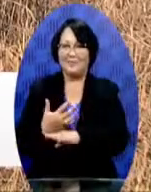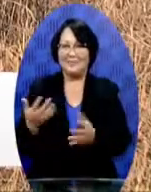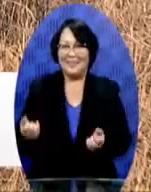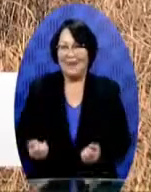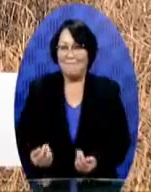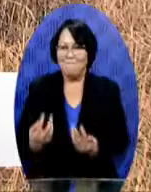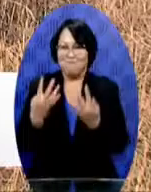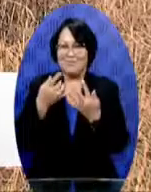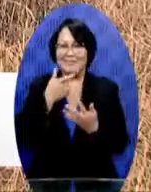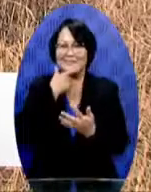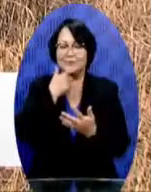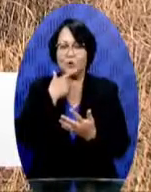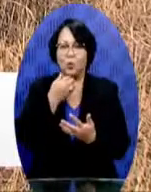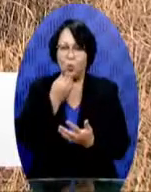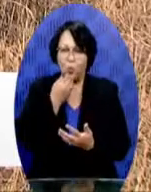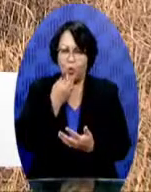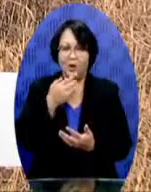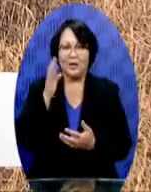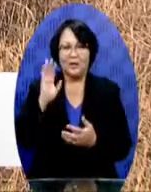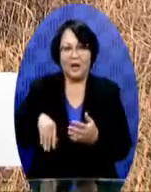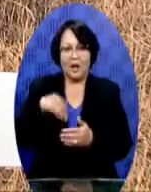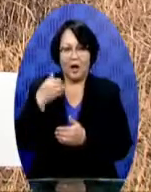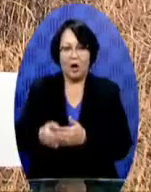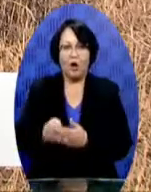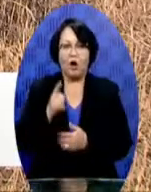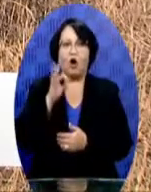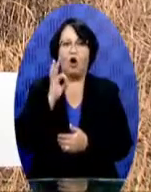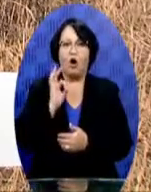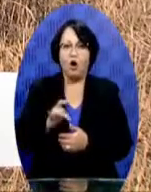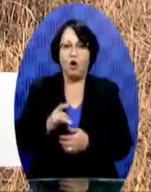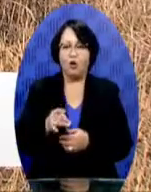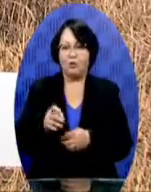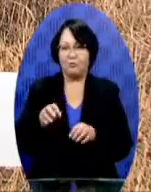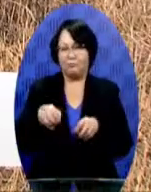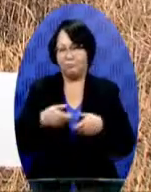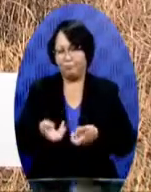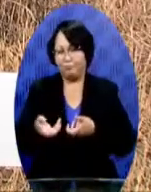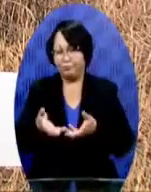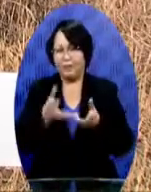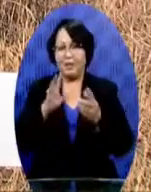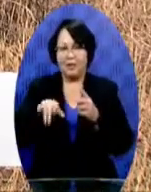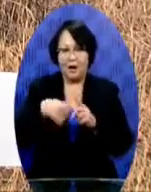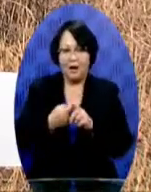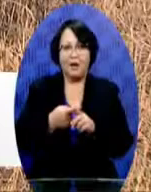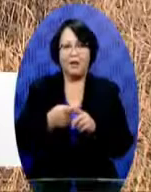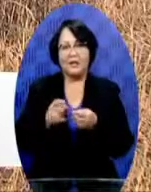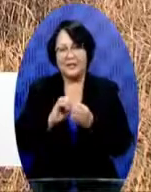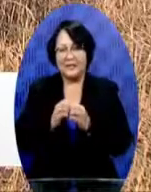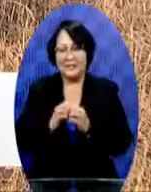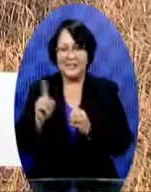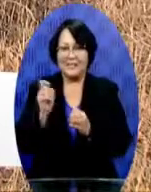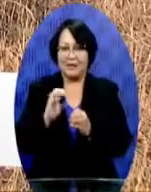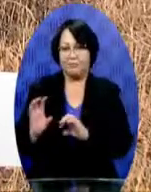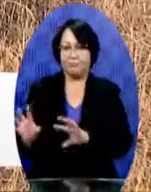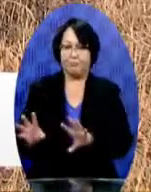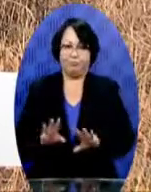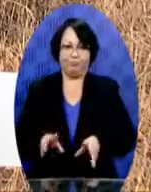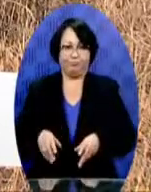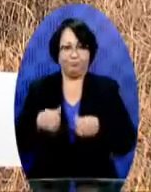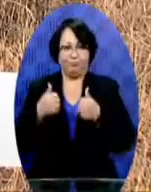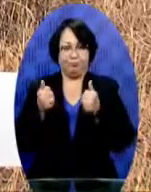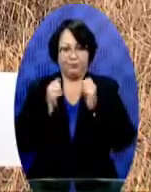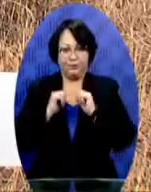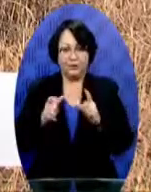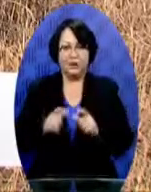удаад одоо уран шин дээр хорцоцоо дараа нь механик боловсруулалт хийчихэ. Тэгээ одоо бол ергээ сэргэж байна л да. Тэг дам бол одоо тэг